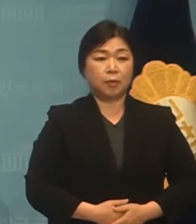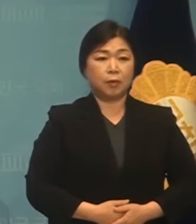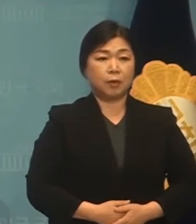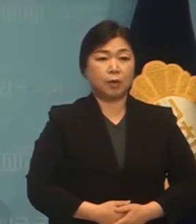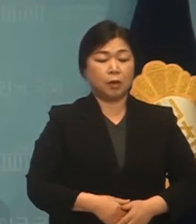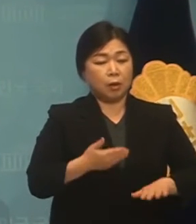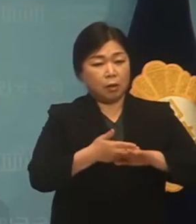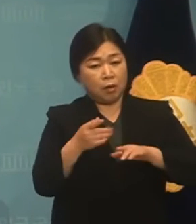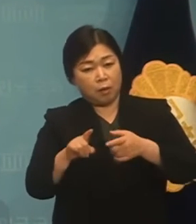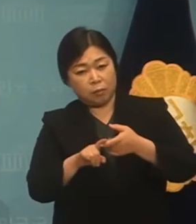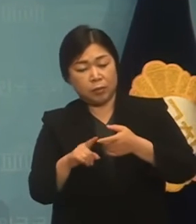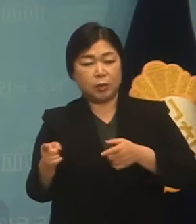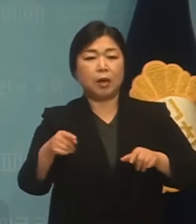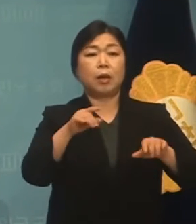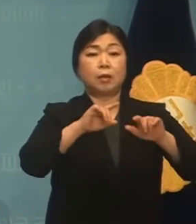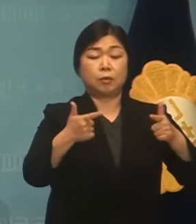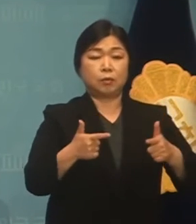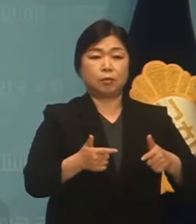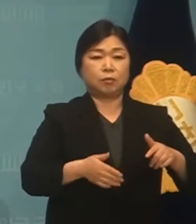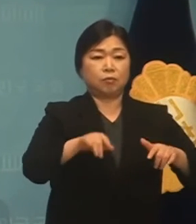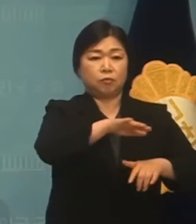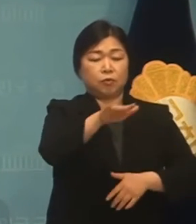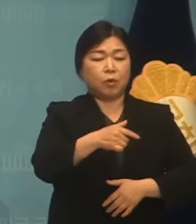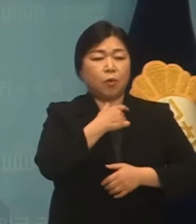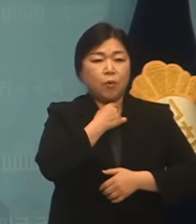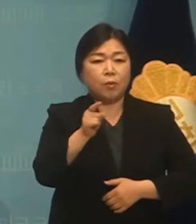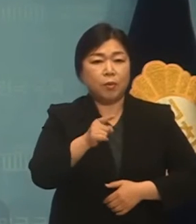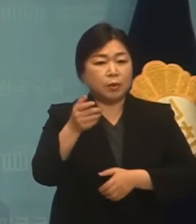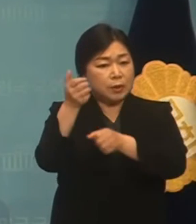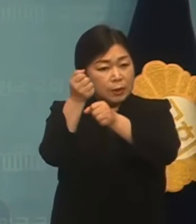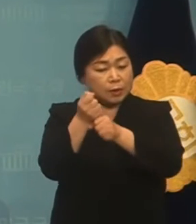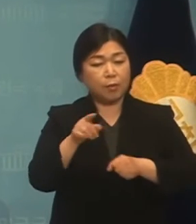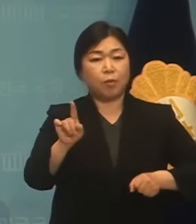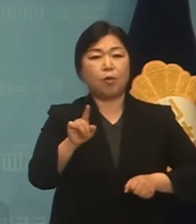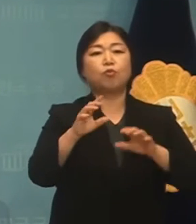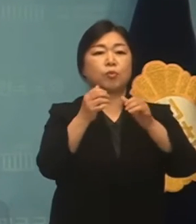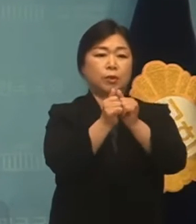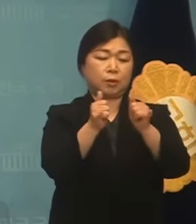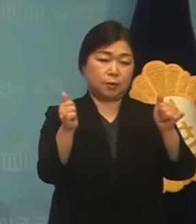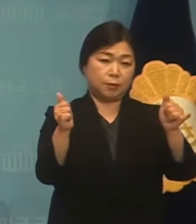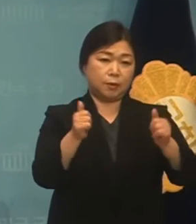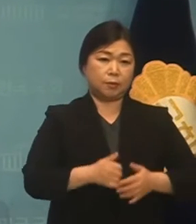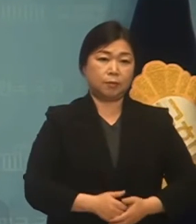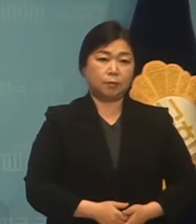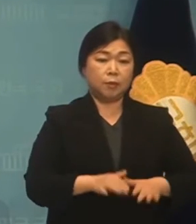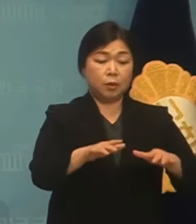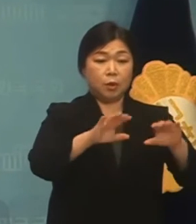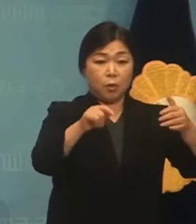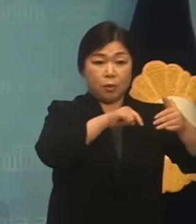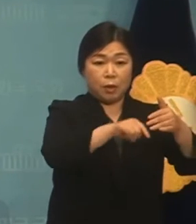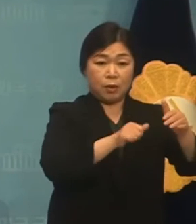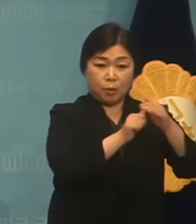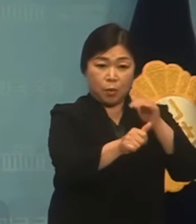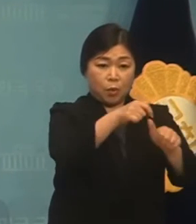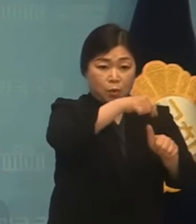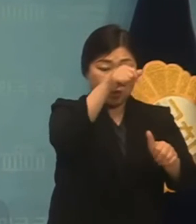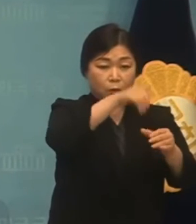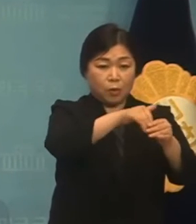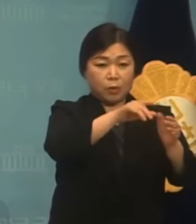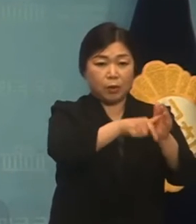기울어진 의회 권력, 우리가 기대하는 언덕은 국민부입니다. 최근 민주당의 원내대표 선거에서 나타난 그들의